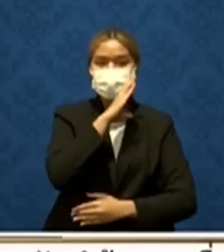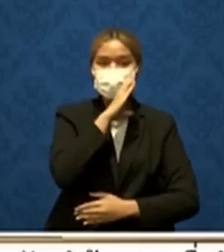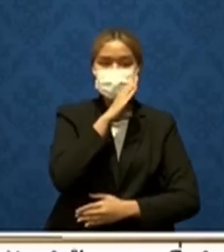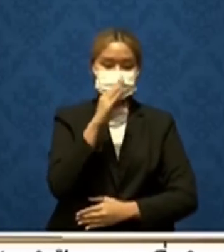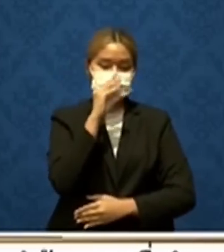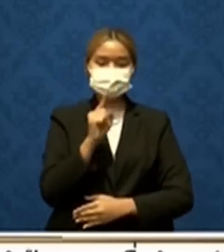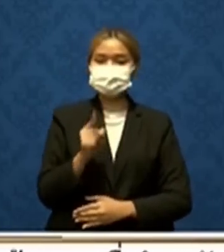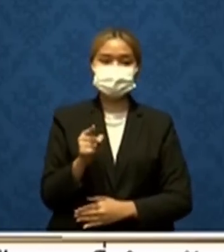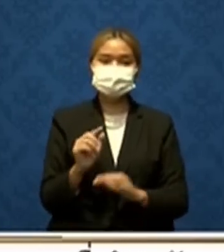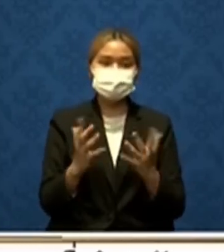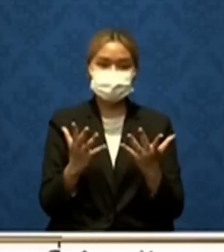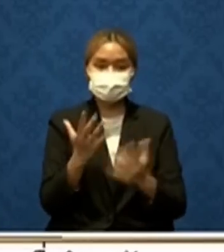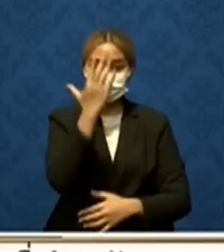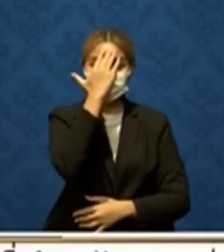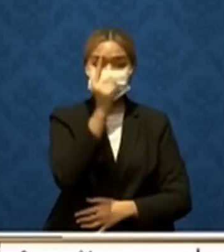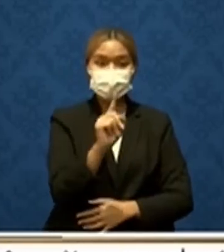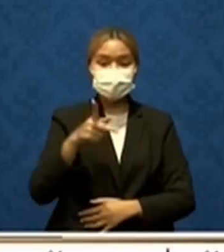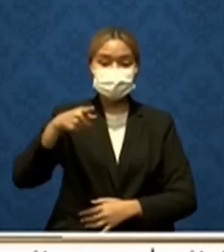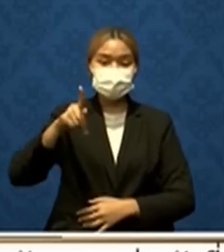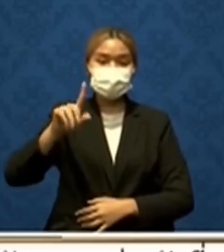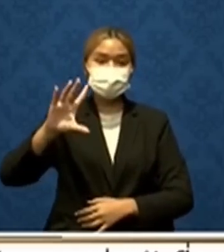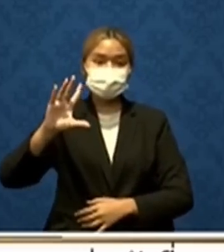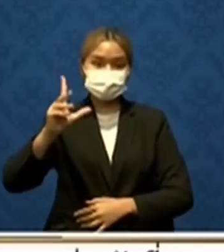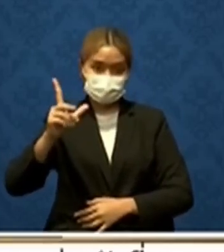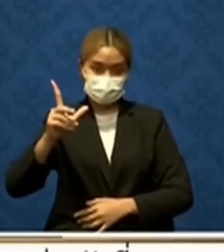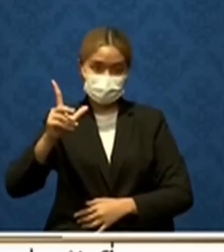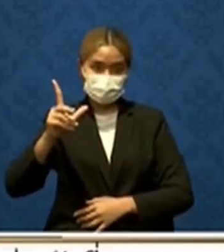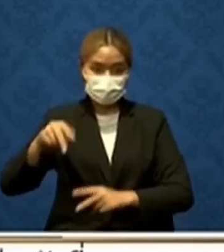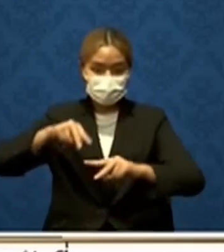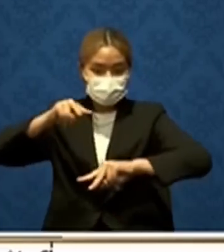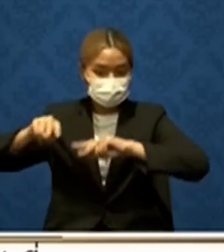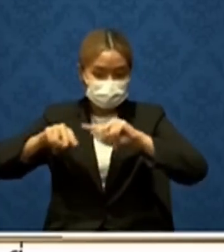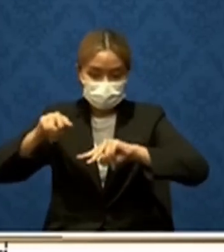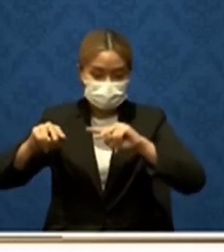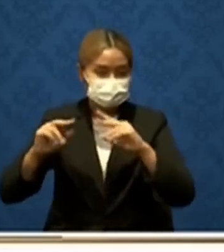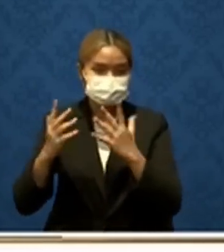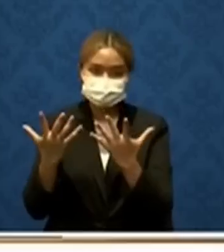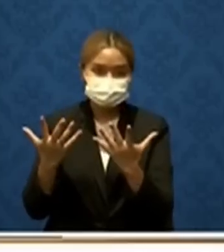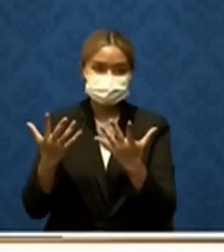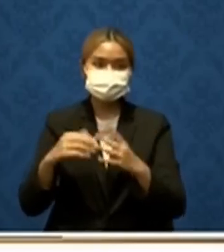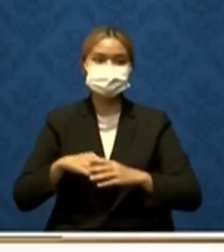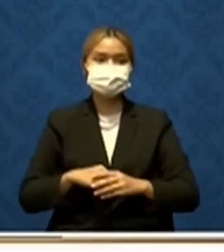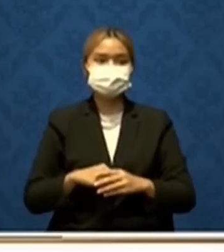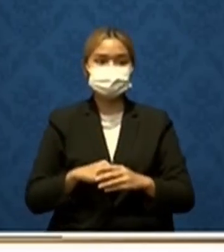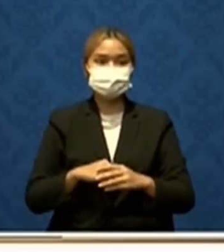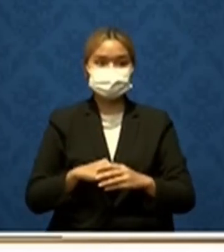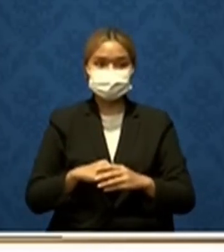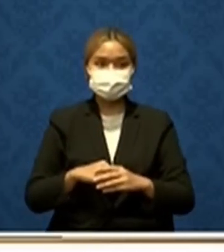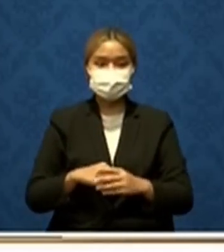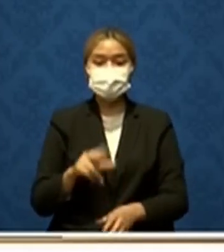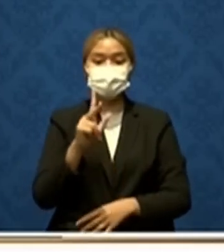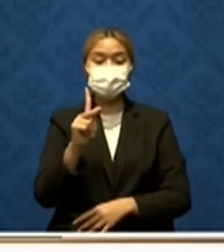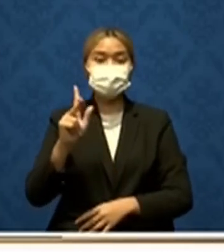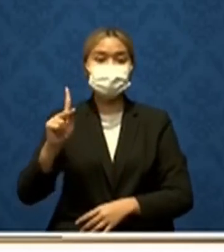เพราะปปชก็ไต่สวนน่ะไม่ใช่เอาสำนวนท่านไปไต่สวนเขาไต่สวนเพราะอ.ก.ค.ศ.